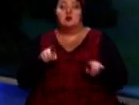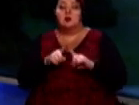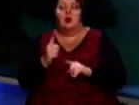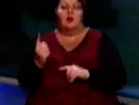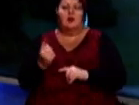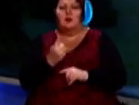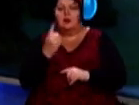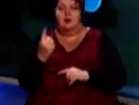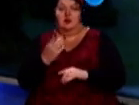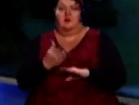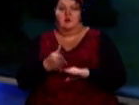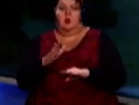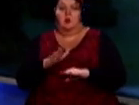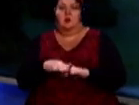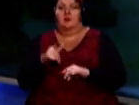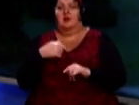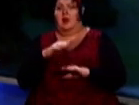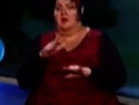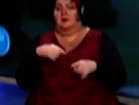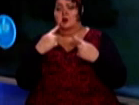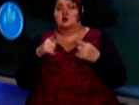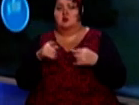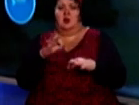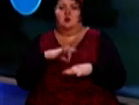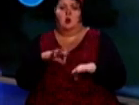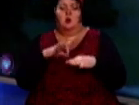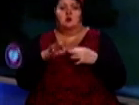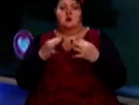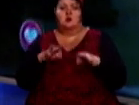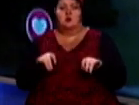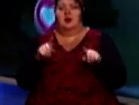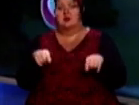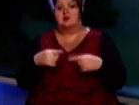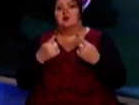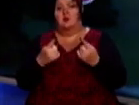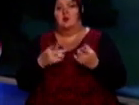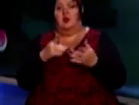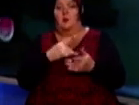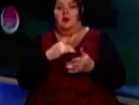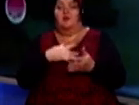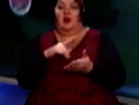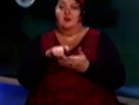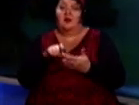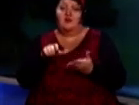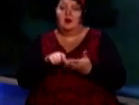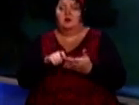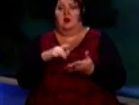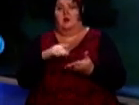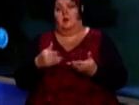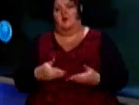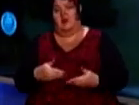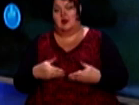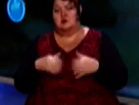що єдиний. Ну, я не кажу про ті засоби доступності, які створені для людей з інвалідністю в приватних квартирах, в приватних помешканнях. Є